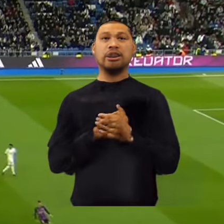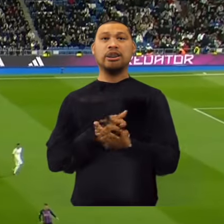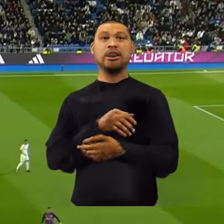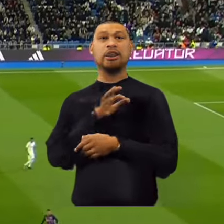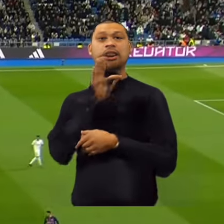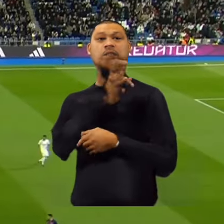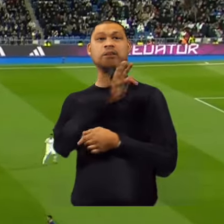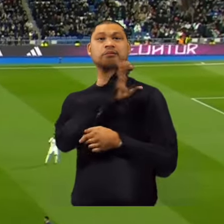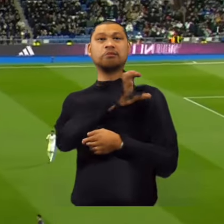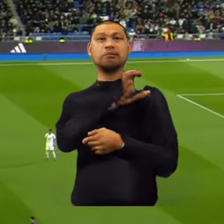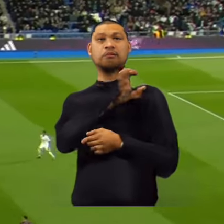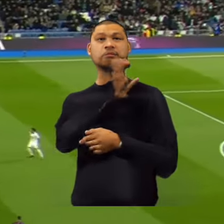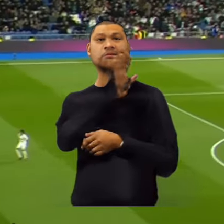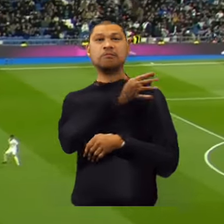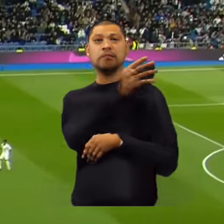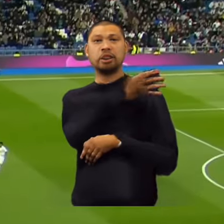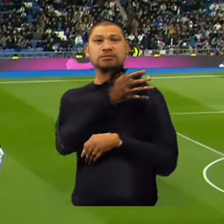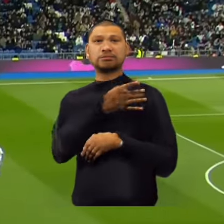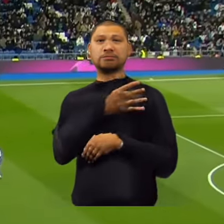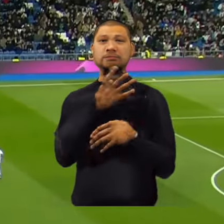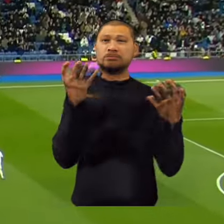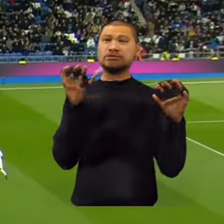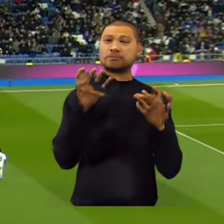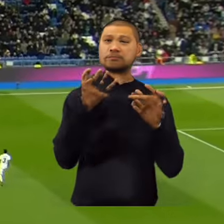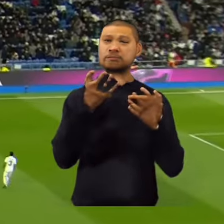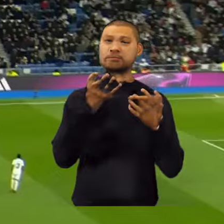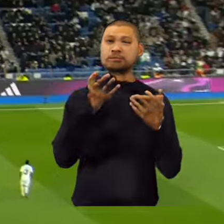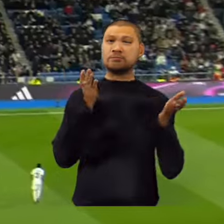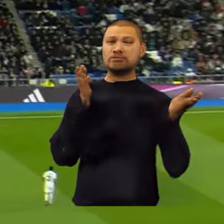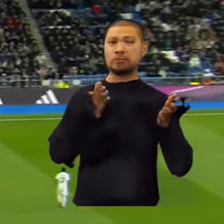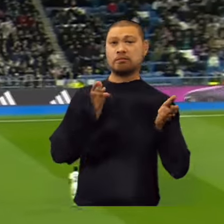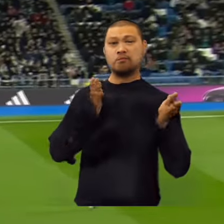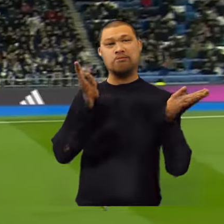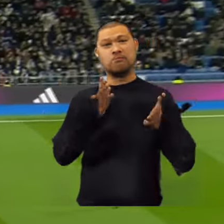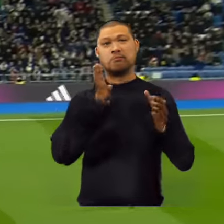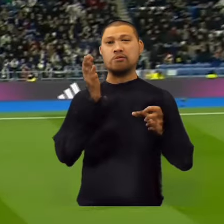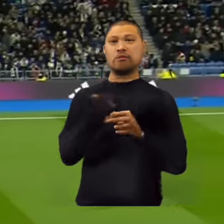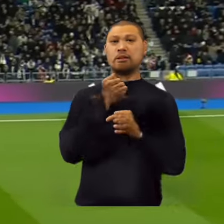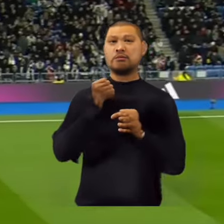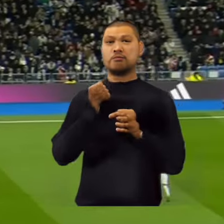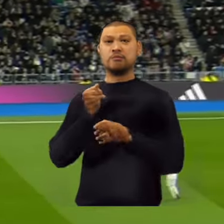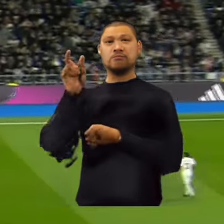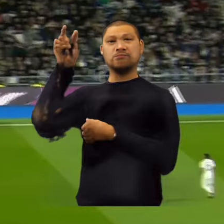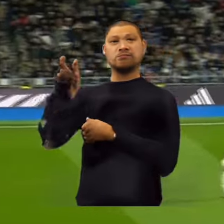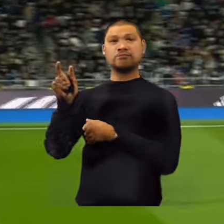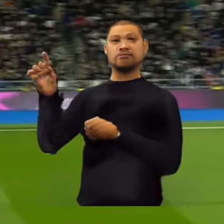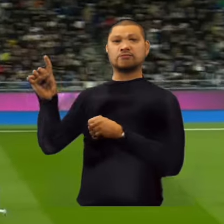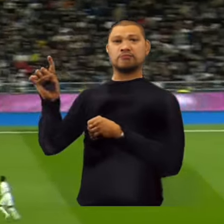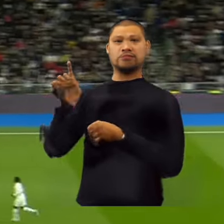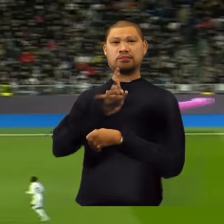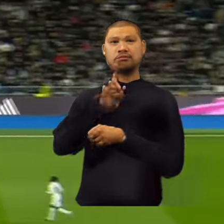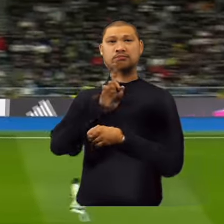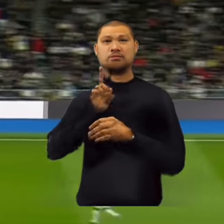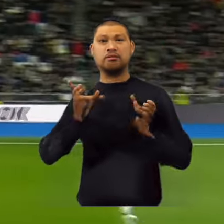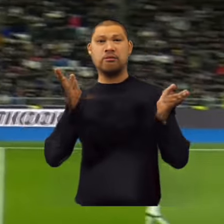FC Barcelone, on attendait un trophée avec impatience depuis l'arrivée de Xavi sur le banc à l'automne 2021. Il